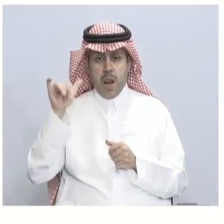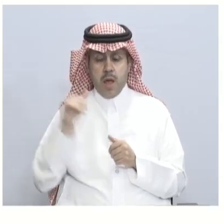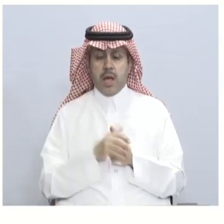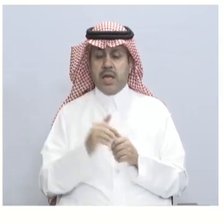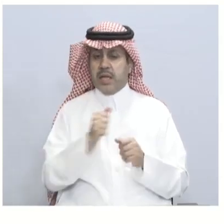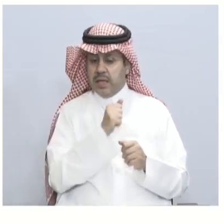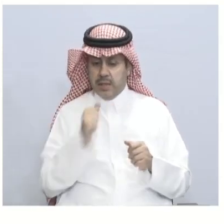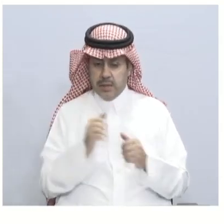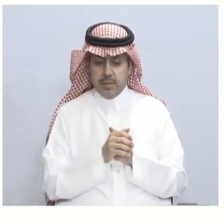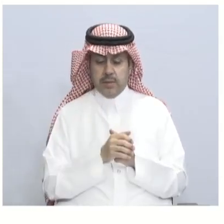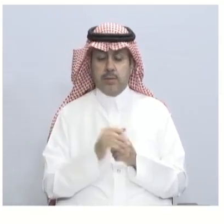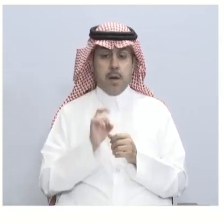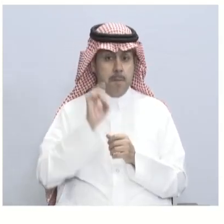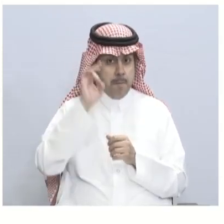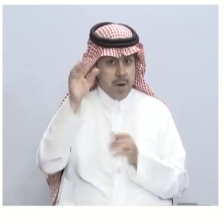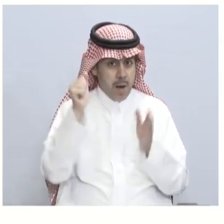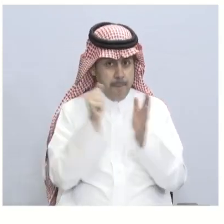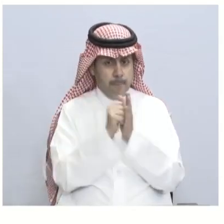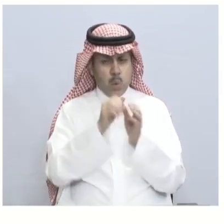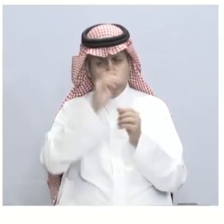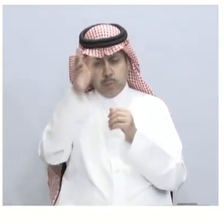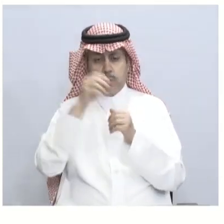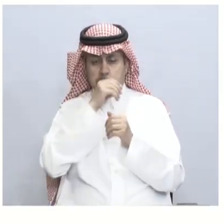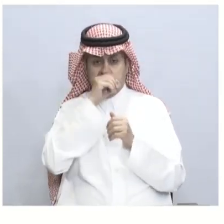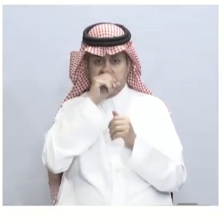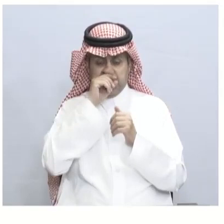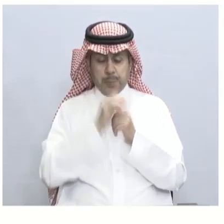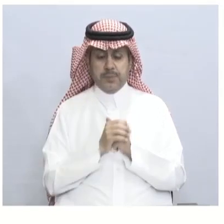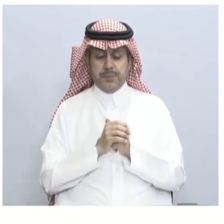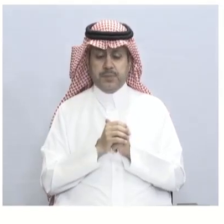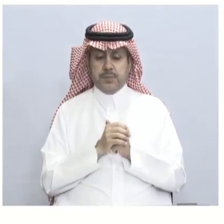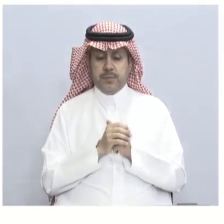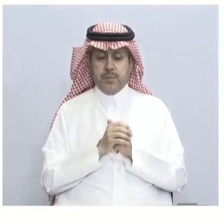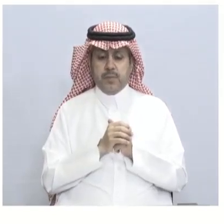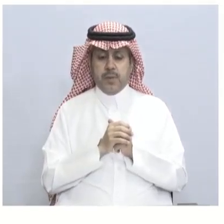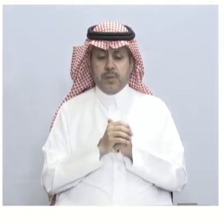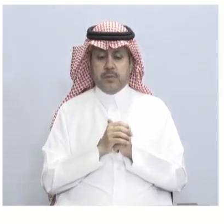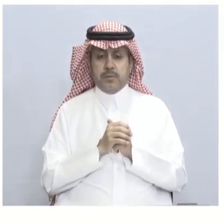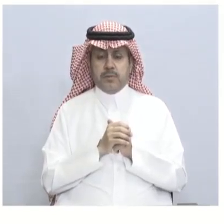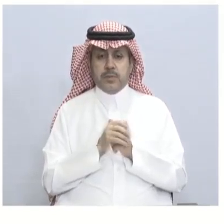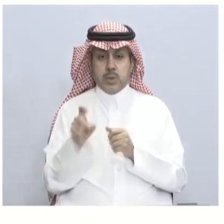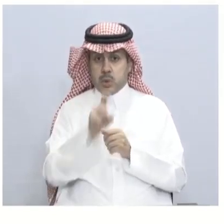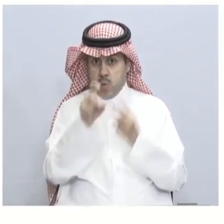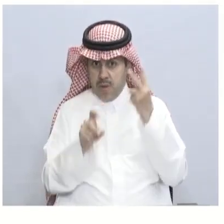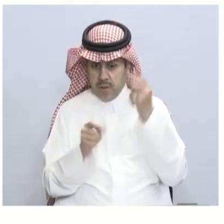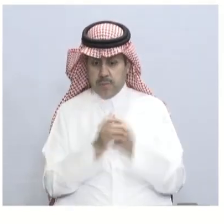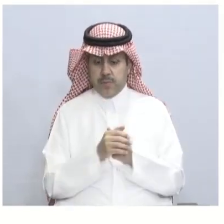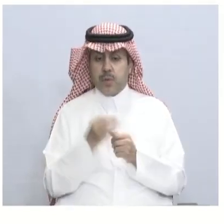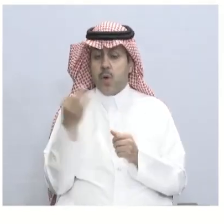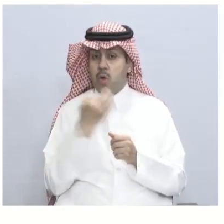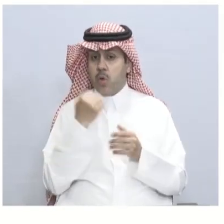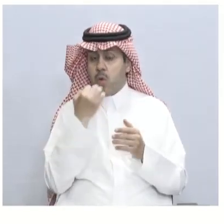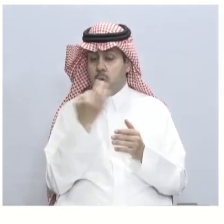احسنتم هو الناتقان في مصلى العيد خارج البنيان السؤال الثاني اذكر